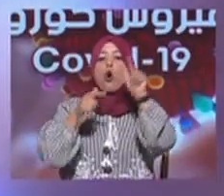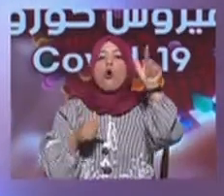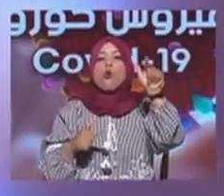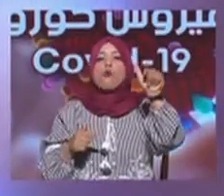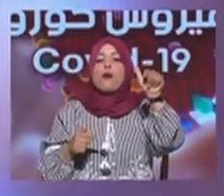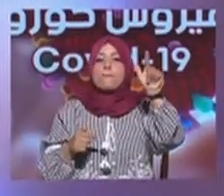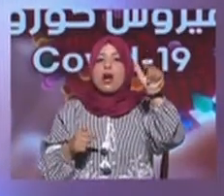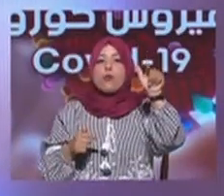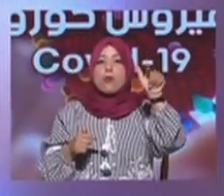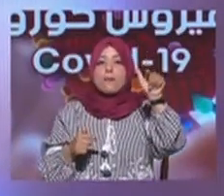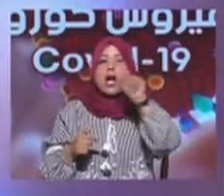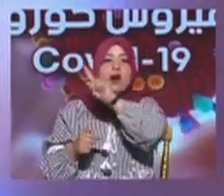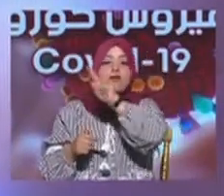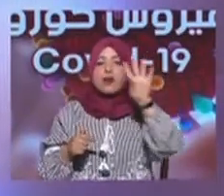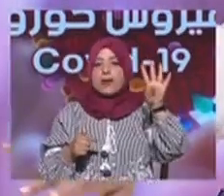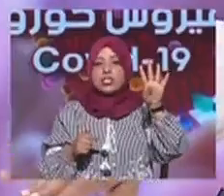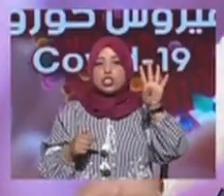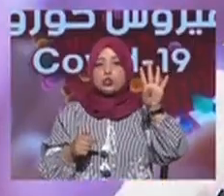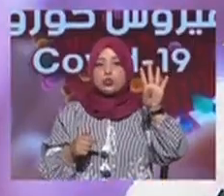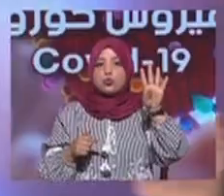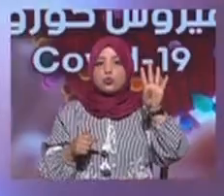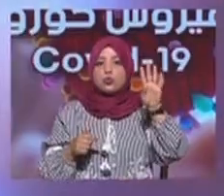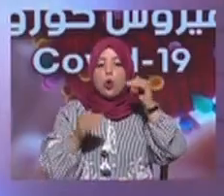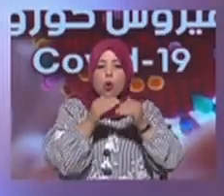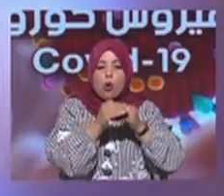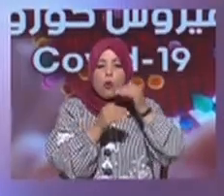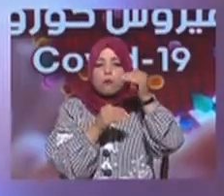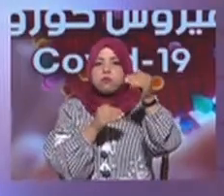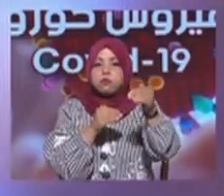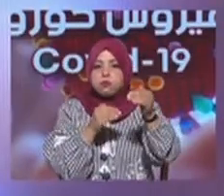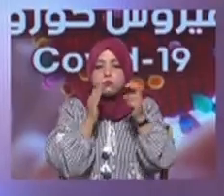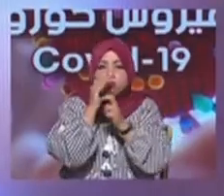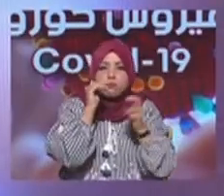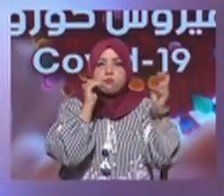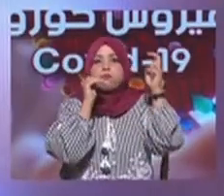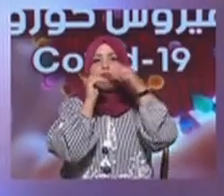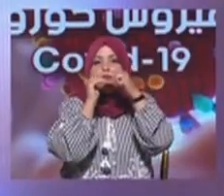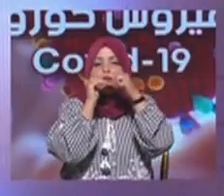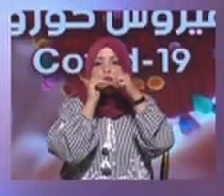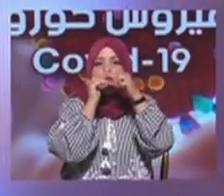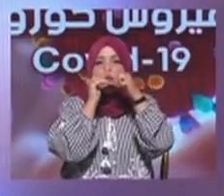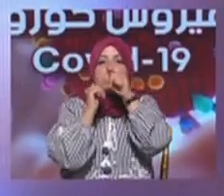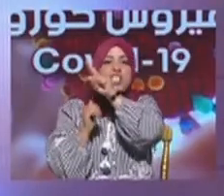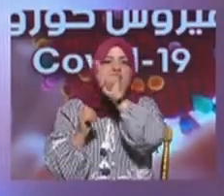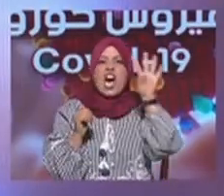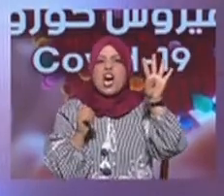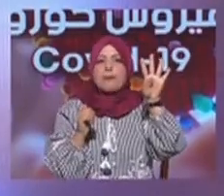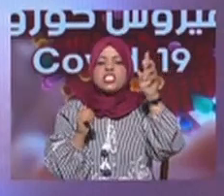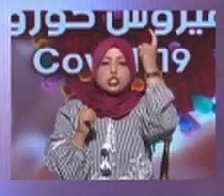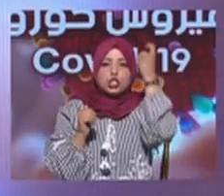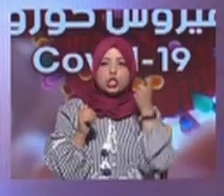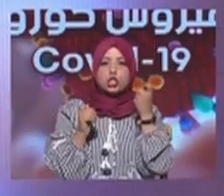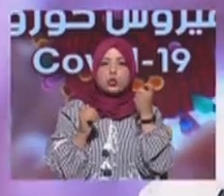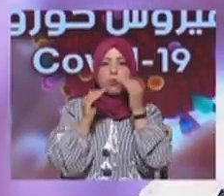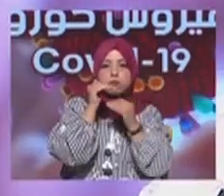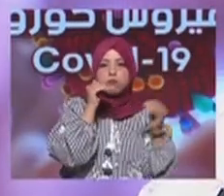فما عبيد في 14 يوم لا لا بخلاف ال 14 يوم هما اللي وصلوا فاتوا 30 يوم هما مازالوا حامل مازالوا تو هذاك علاش العدد نتاع